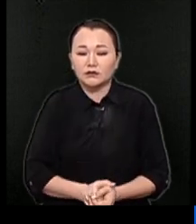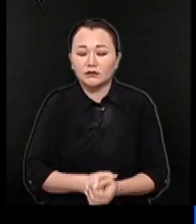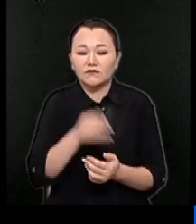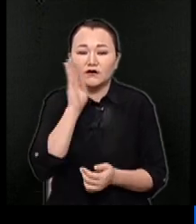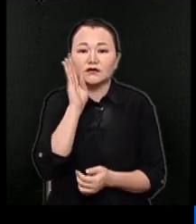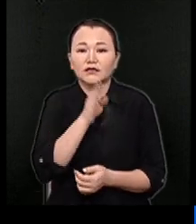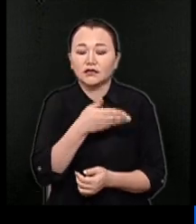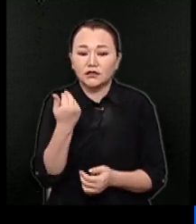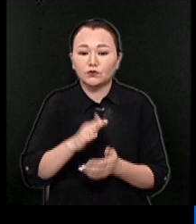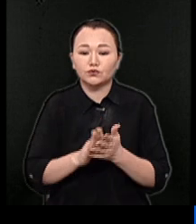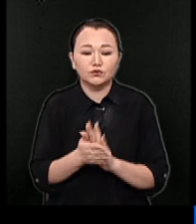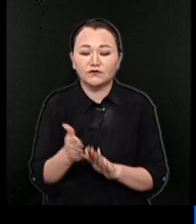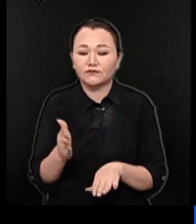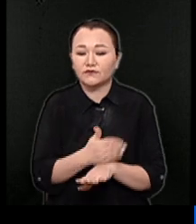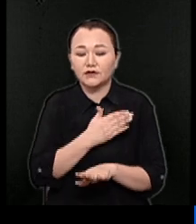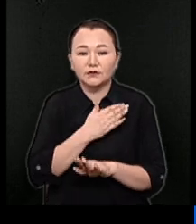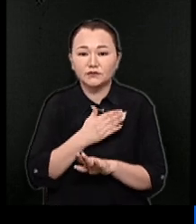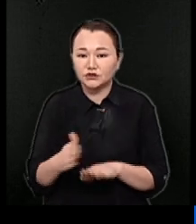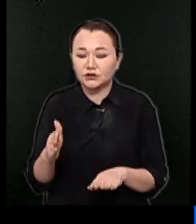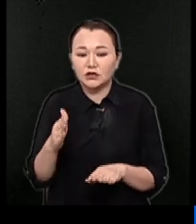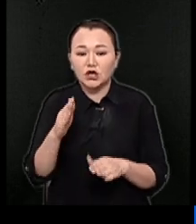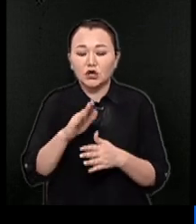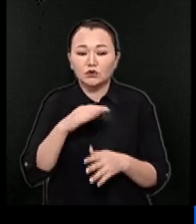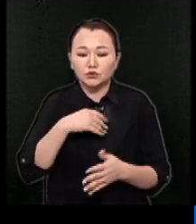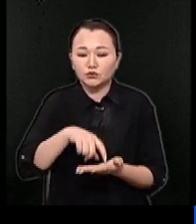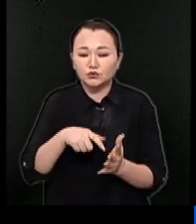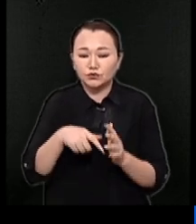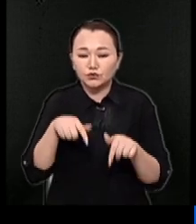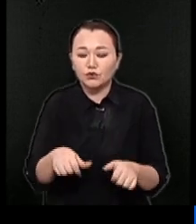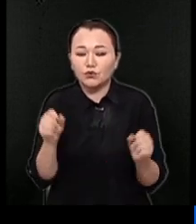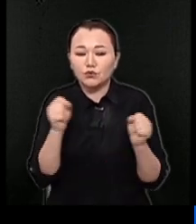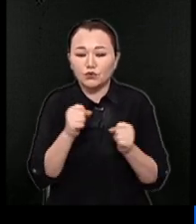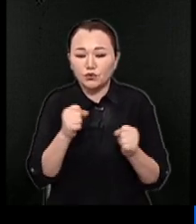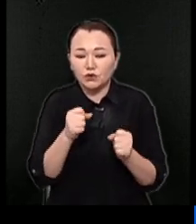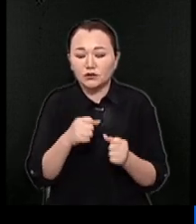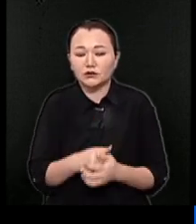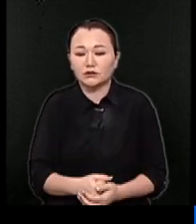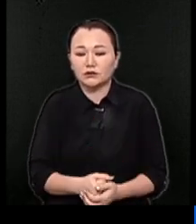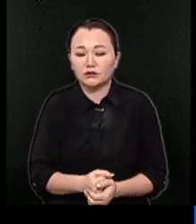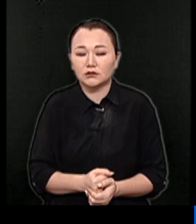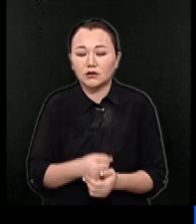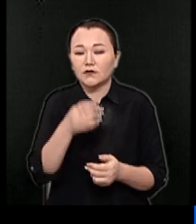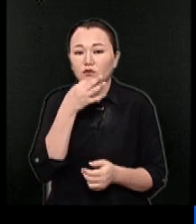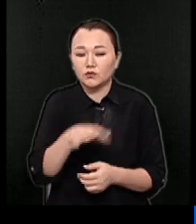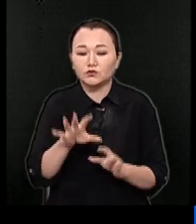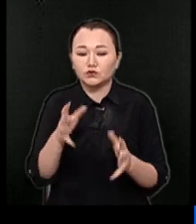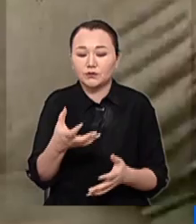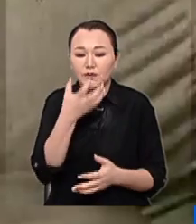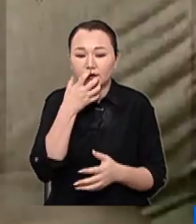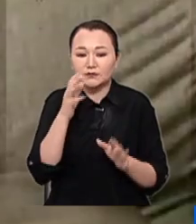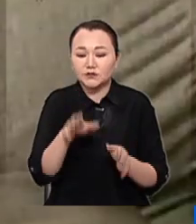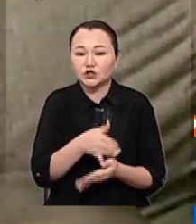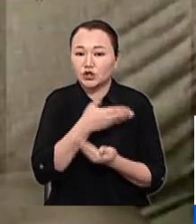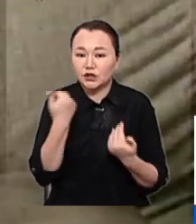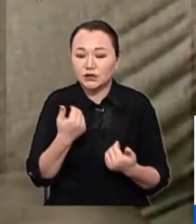воды нет, условий вообще. То есть в студии у меня тоже холодно. В любом случае, то есть погреться негде.